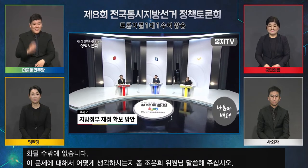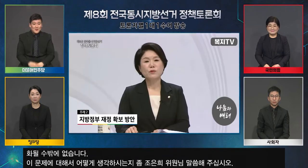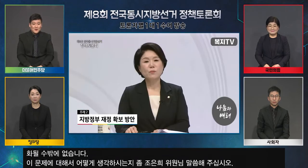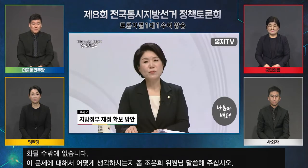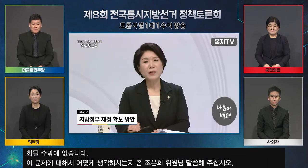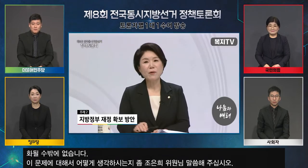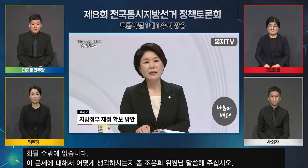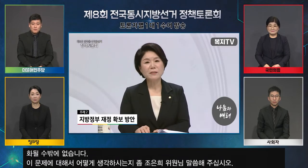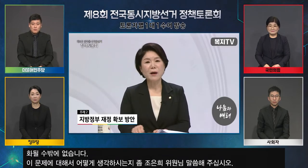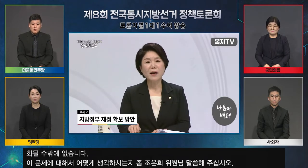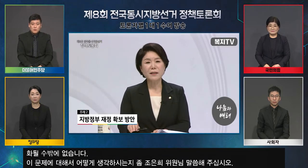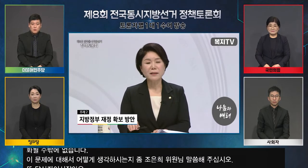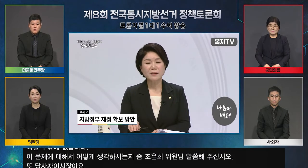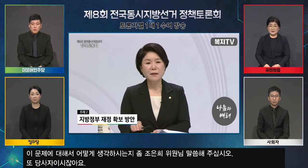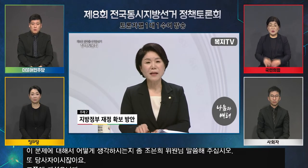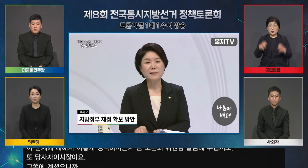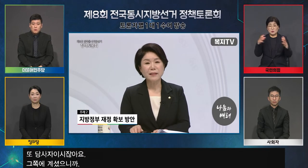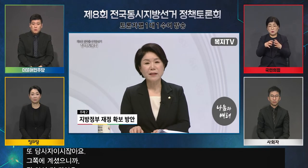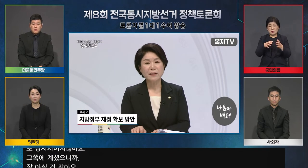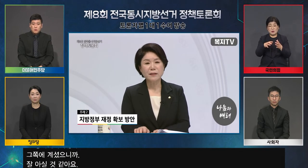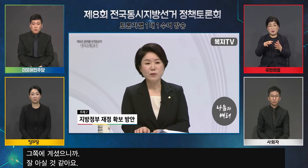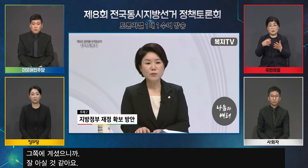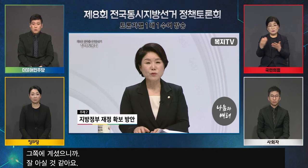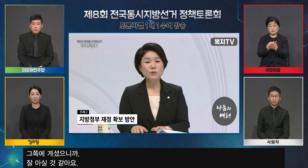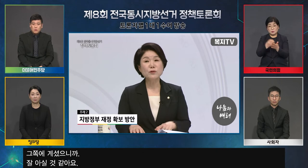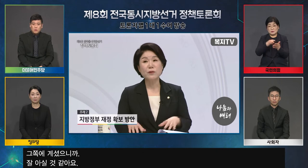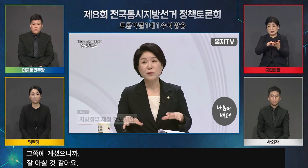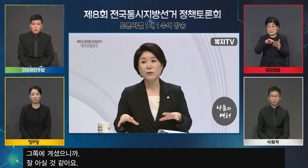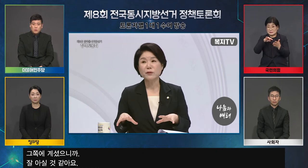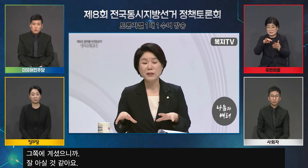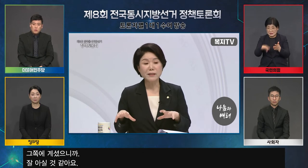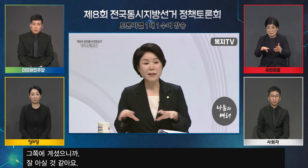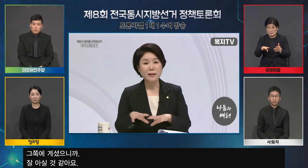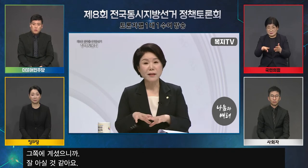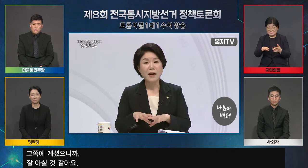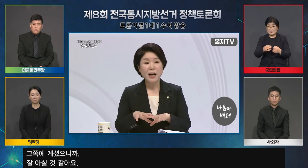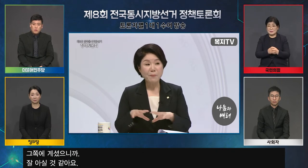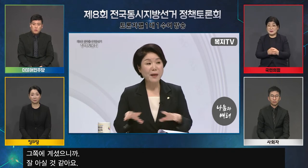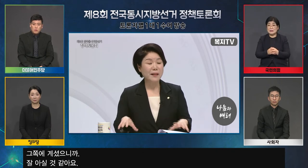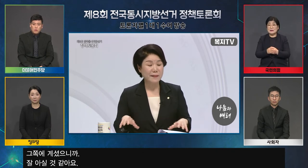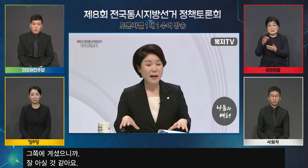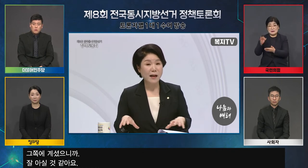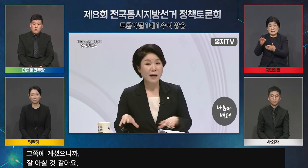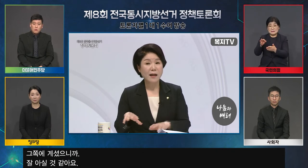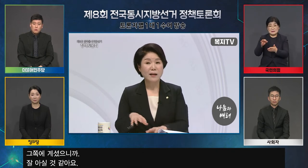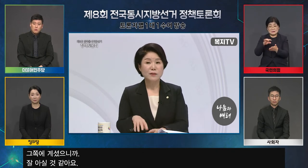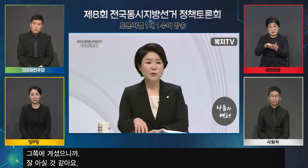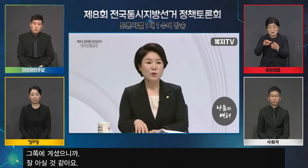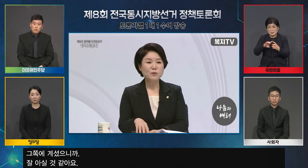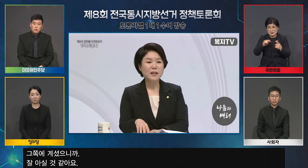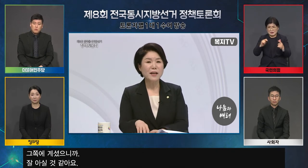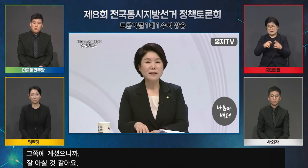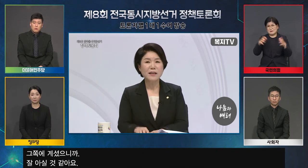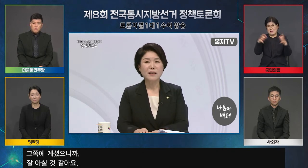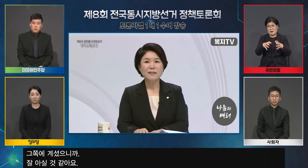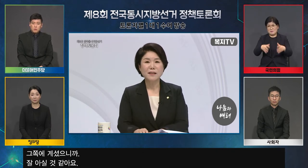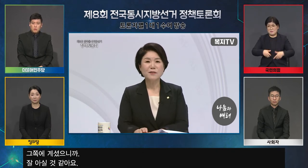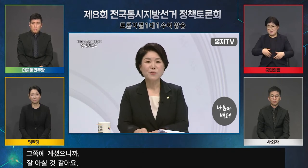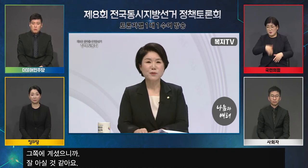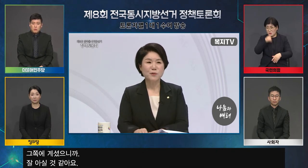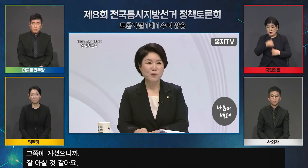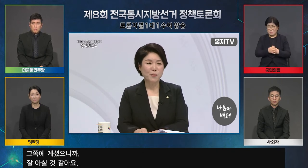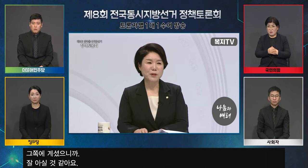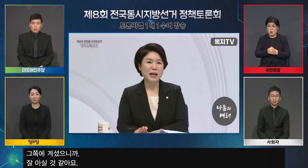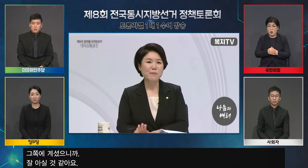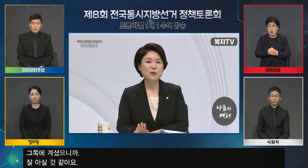종부세와 지방재산세를 궁극적으로는 세제를 합해야 된다. 그리고 종부세가 있는 나라는